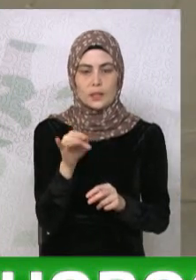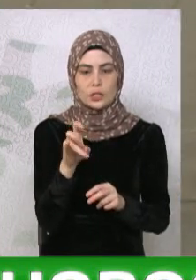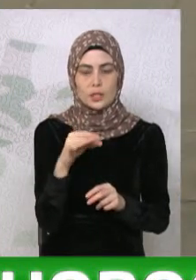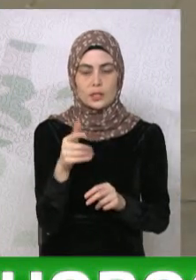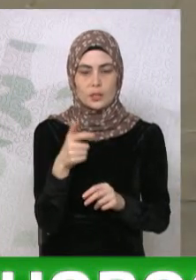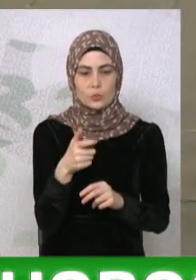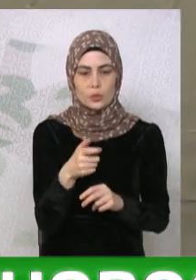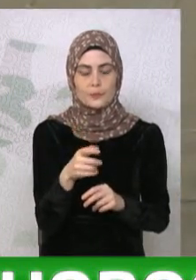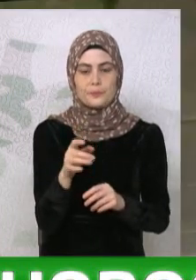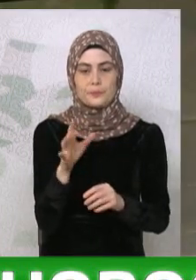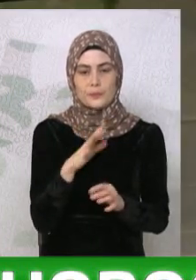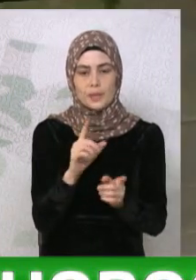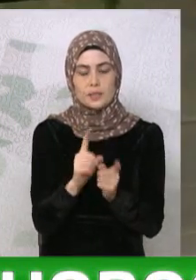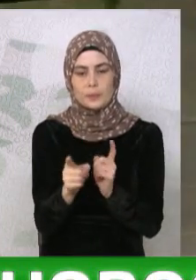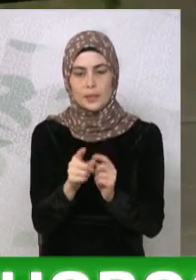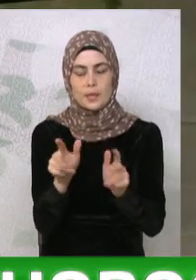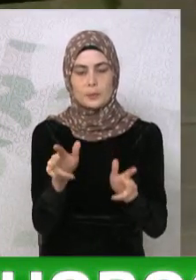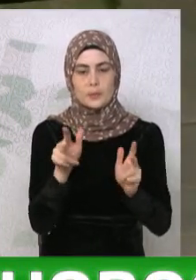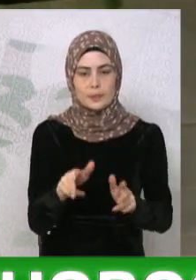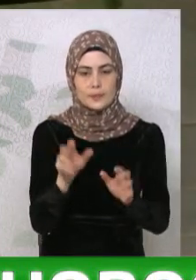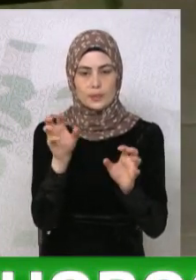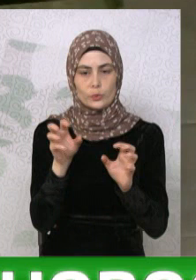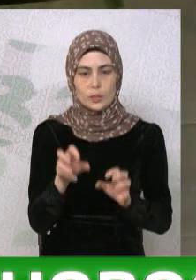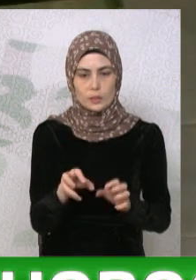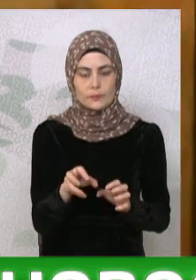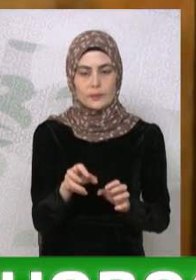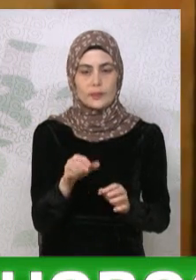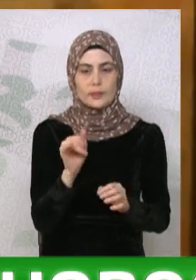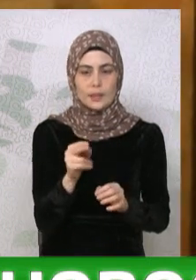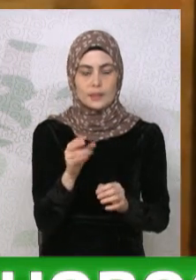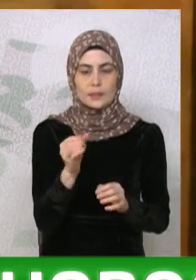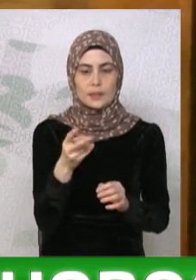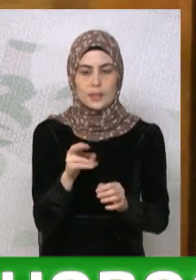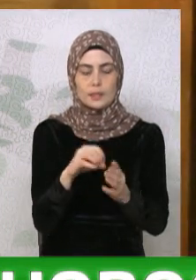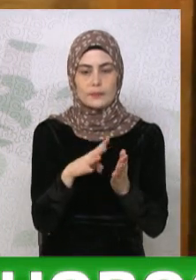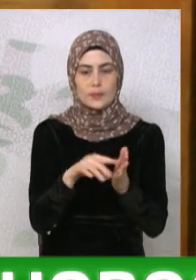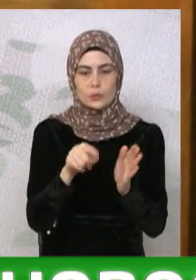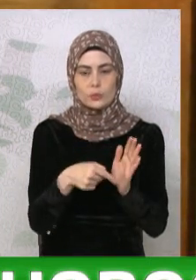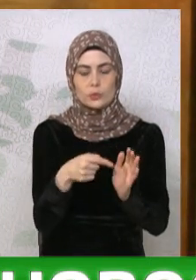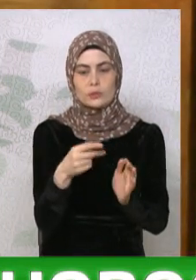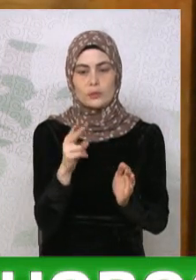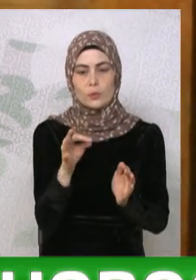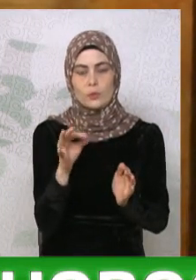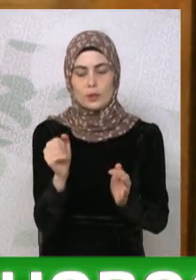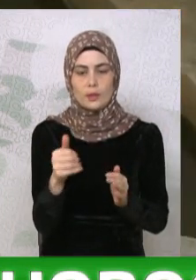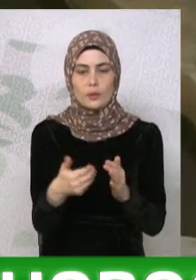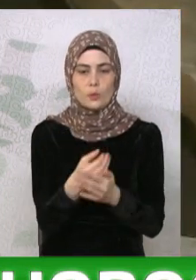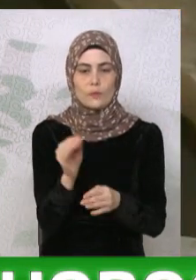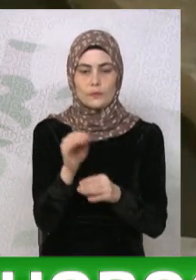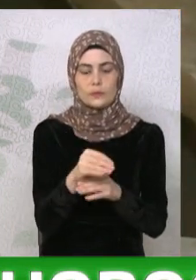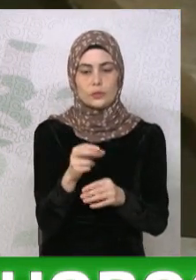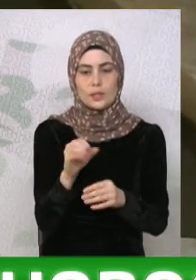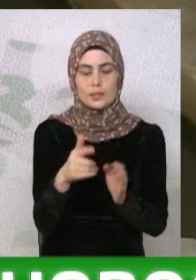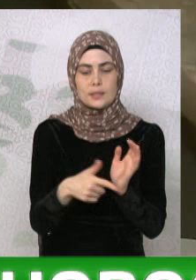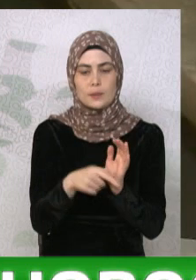хранения. Произошли также изменения административного законодательства. Так, статья 19.4 КоАП дополнена новой частью 7.